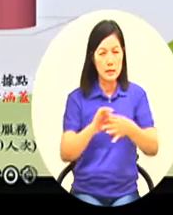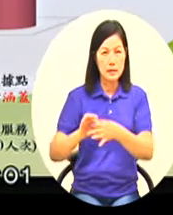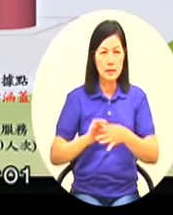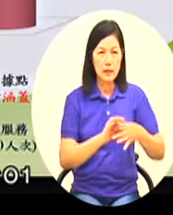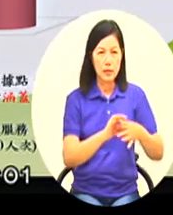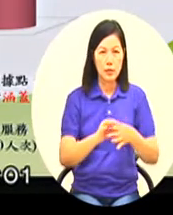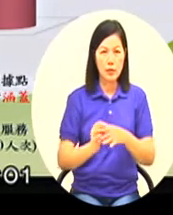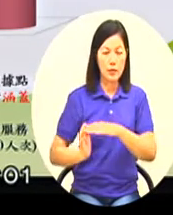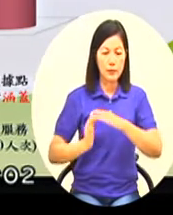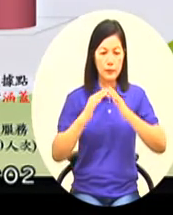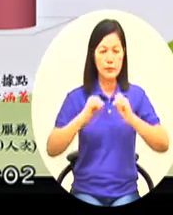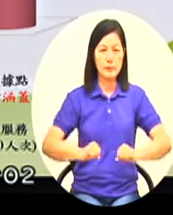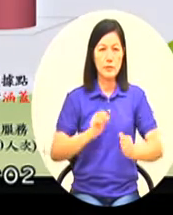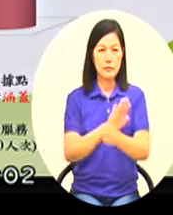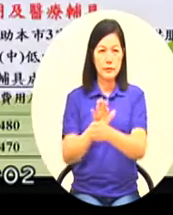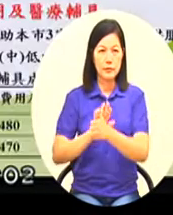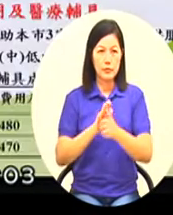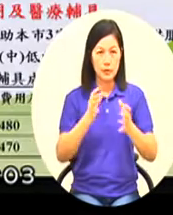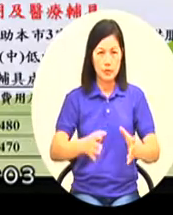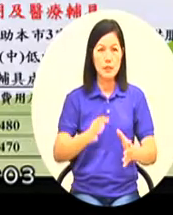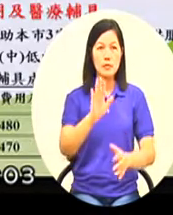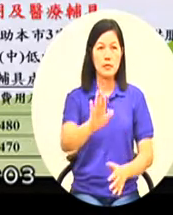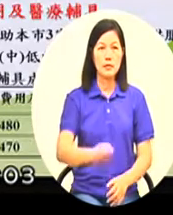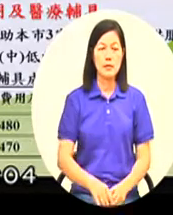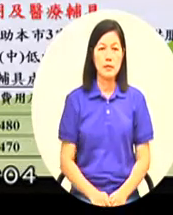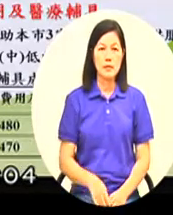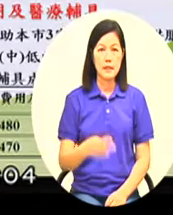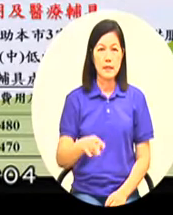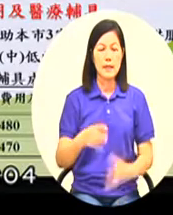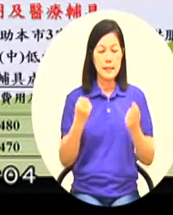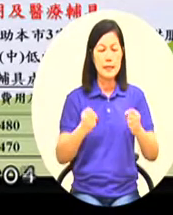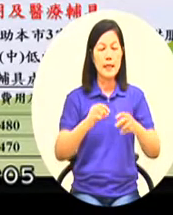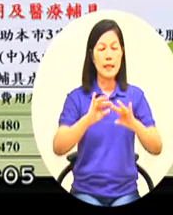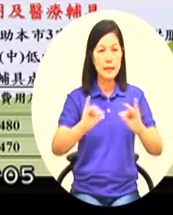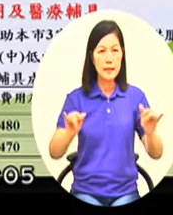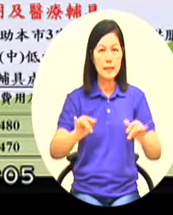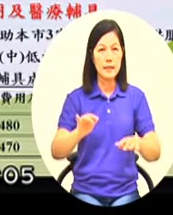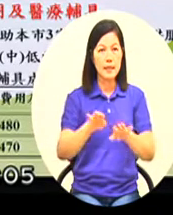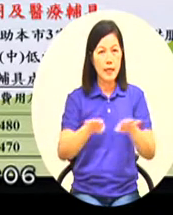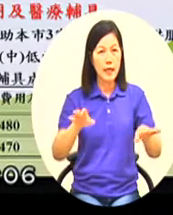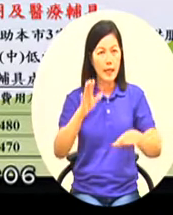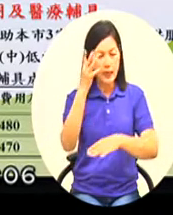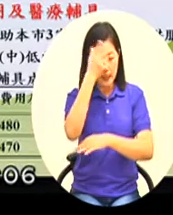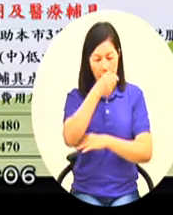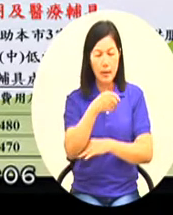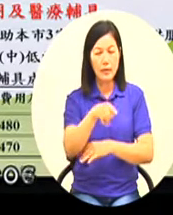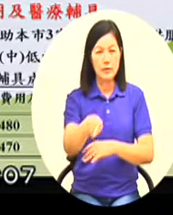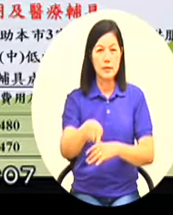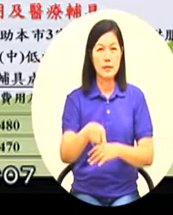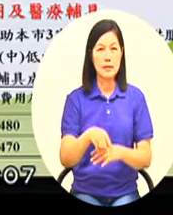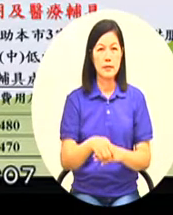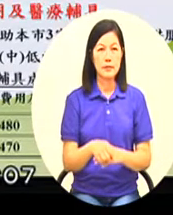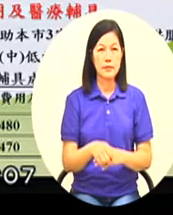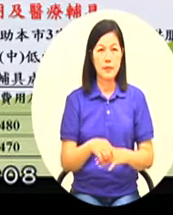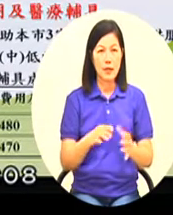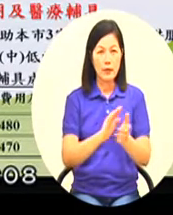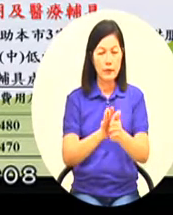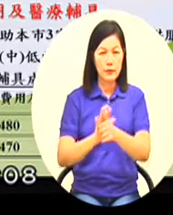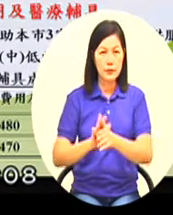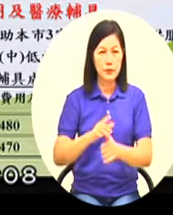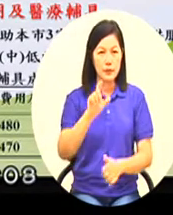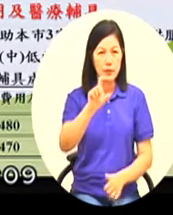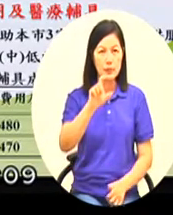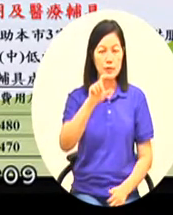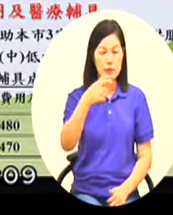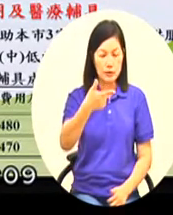复健服务。那在地安老服务照护服务的部分，在机构管理部分，目前有66家的一个护理